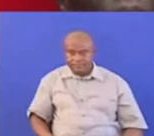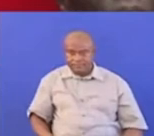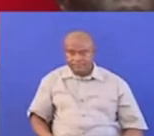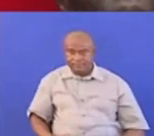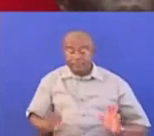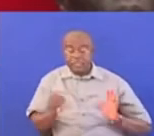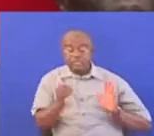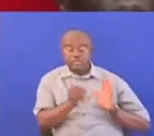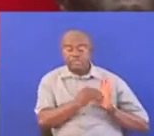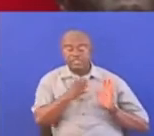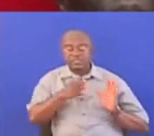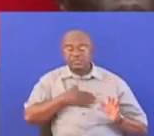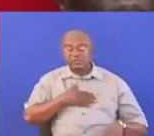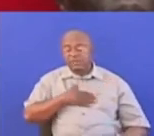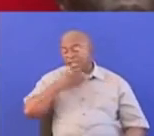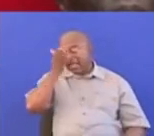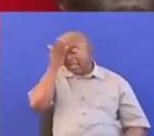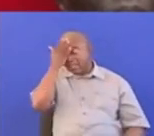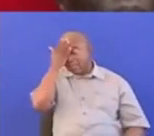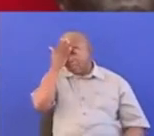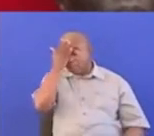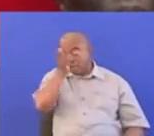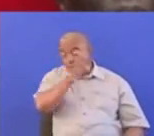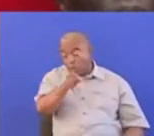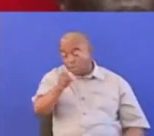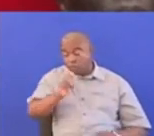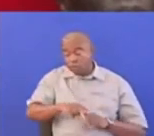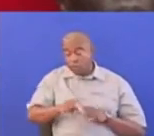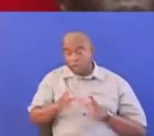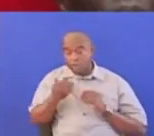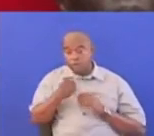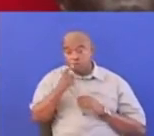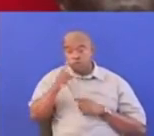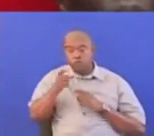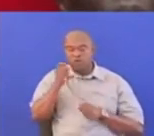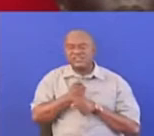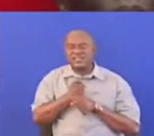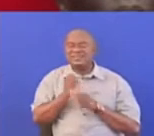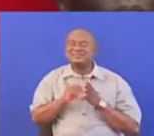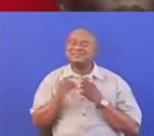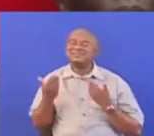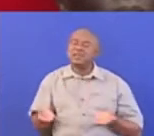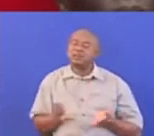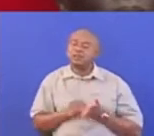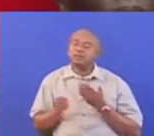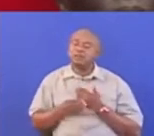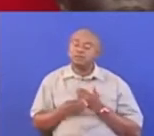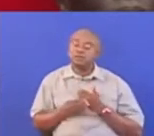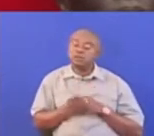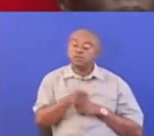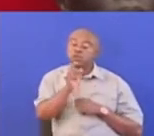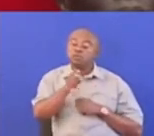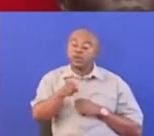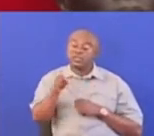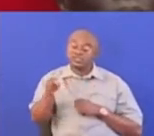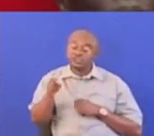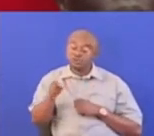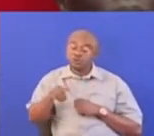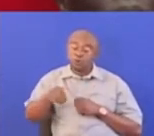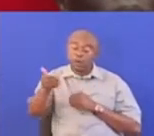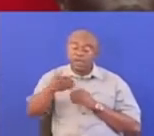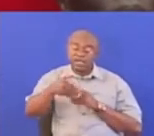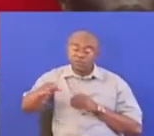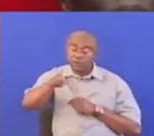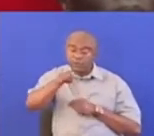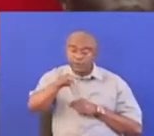hazitambui sana kwamba wananchi wa asili wa maeneo haya walikuwa wanafanya kazi gani. wananchi wa asili wa maeneo yale, ambao